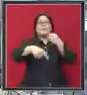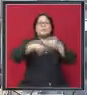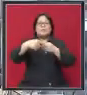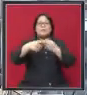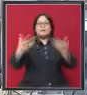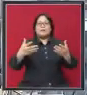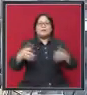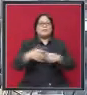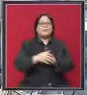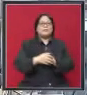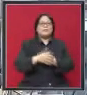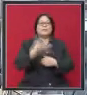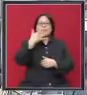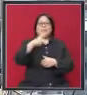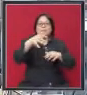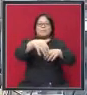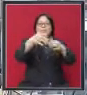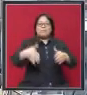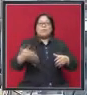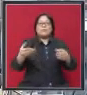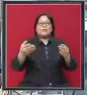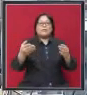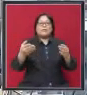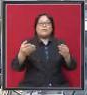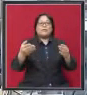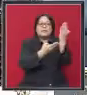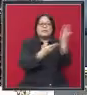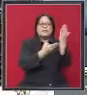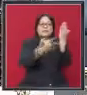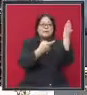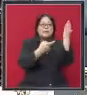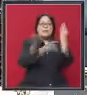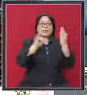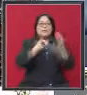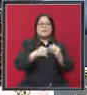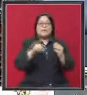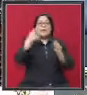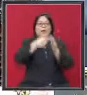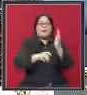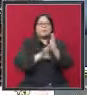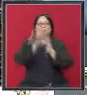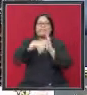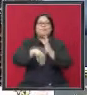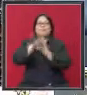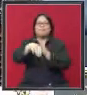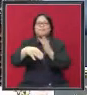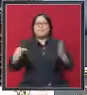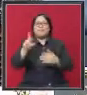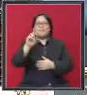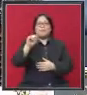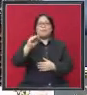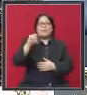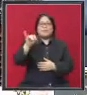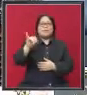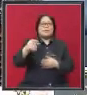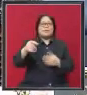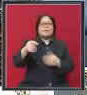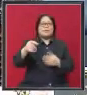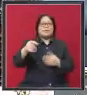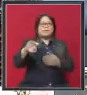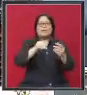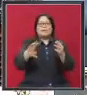mengenai nasib pekebun kecil getah yang terjejas daripada naik turun harga komoditi getah dan juga bencana